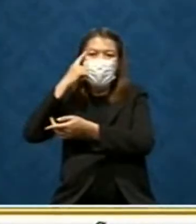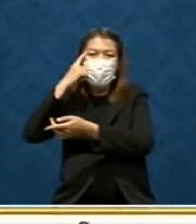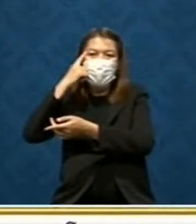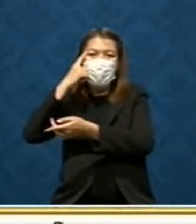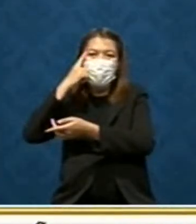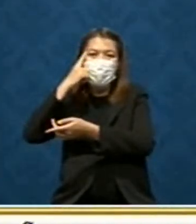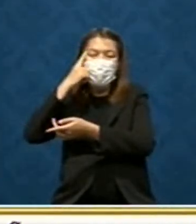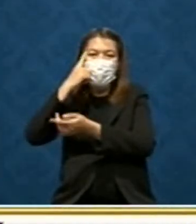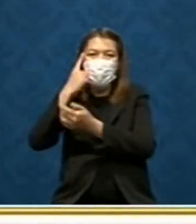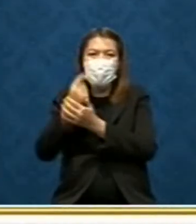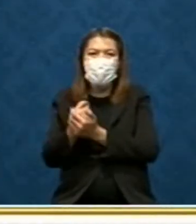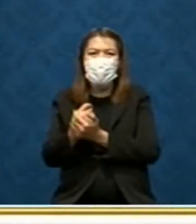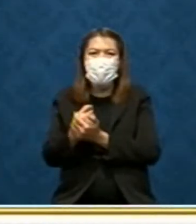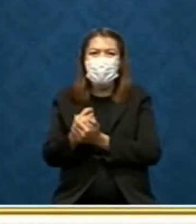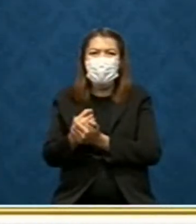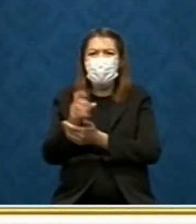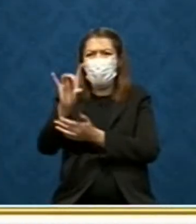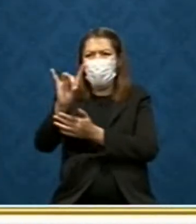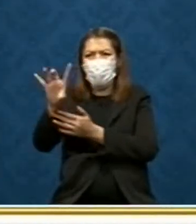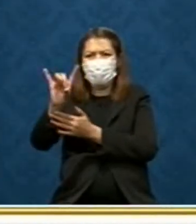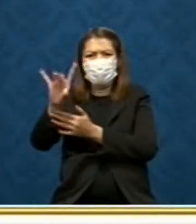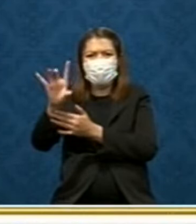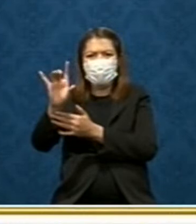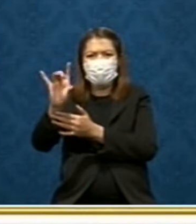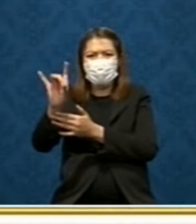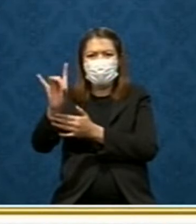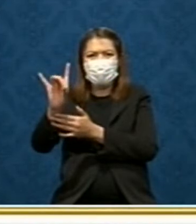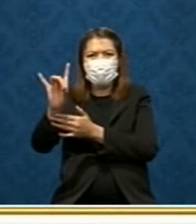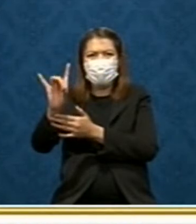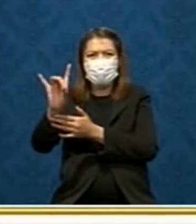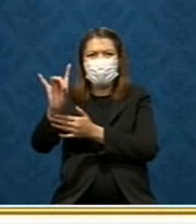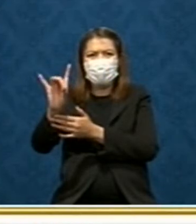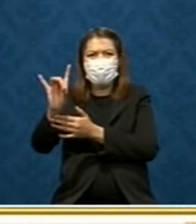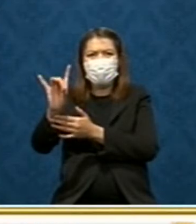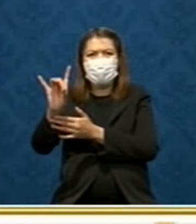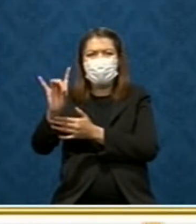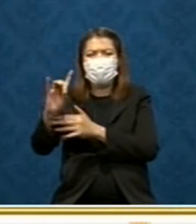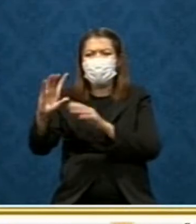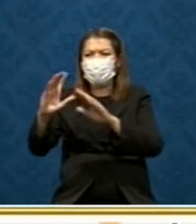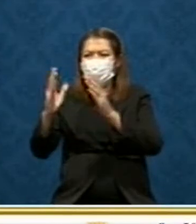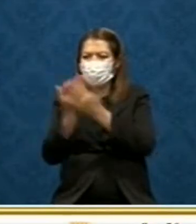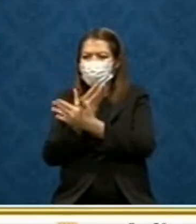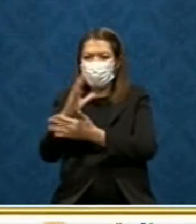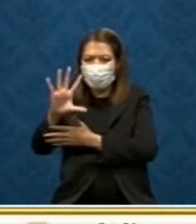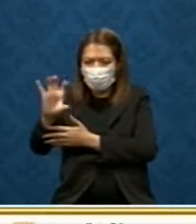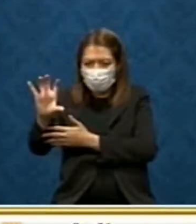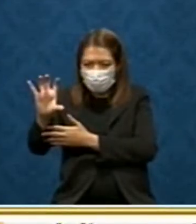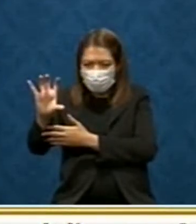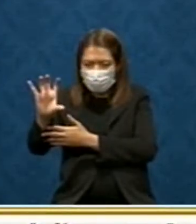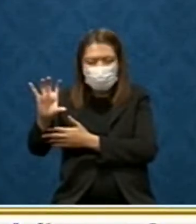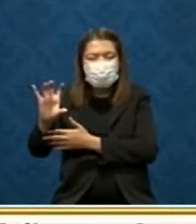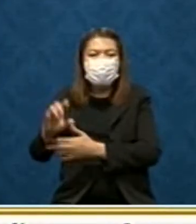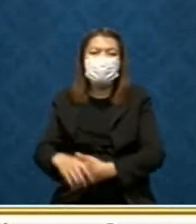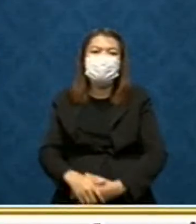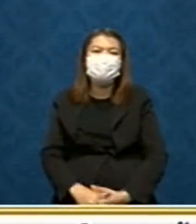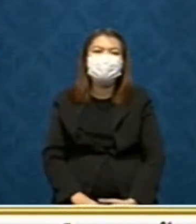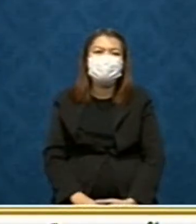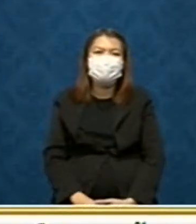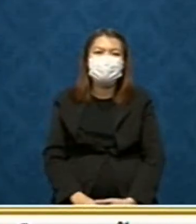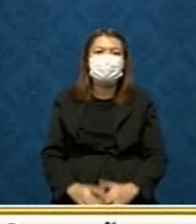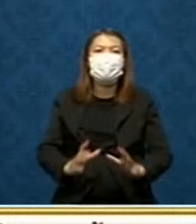มันมาร้อยหารอยู่ดีๆวันดีคืดีกไปเป็น 500 ก็สั่งเพรนั้โยสรุป